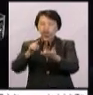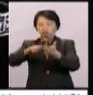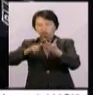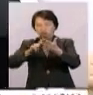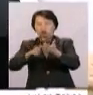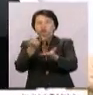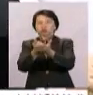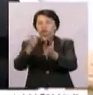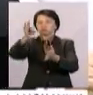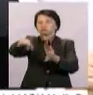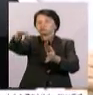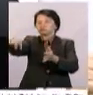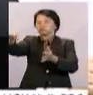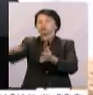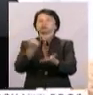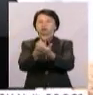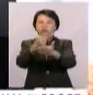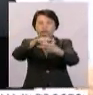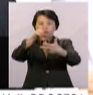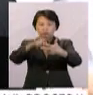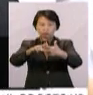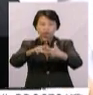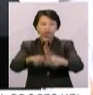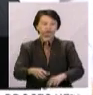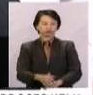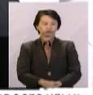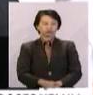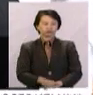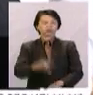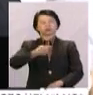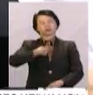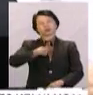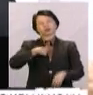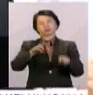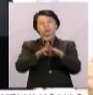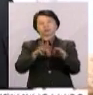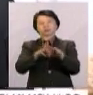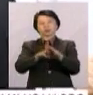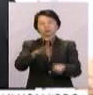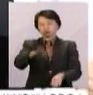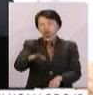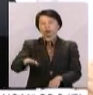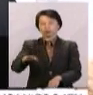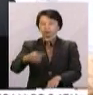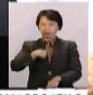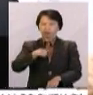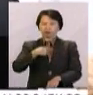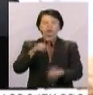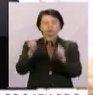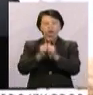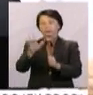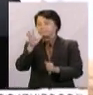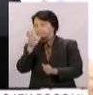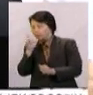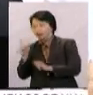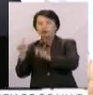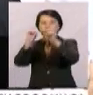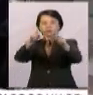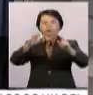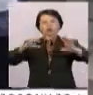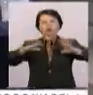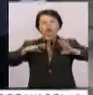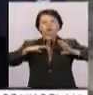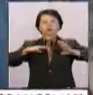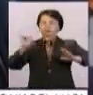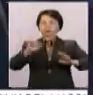mereka. Saya rasa macam saya macam budak-budak lagi. Kan, dengan mak pergi holiday macam